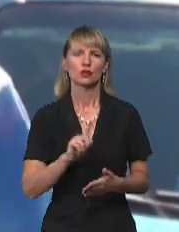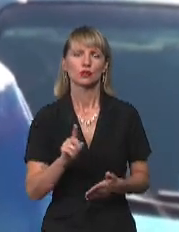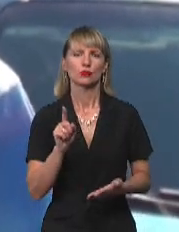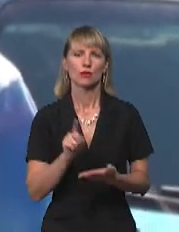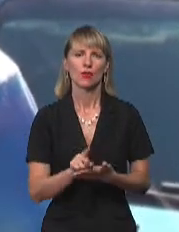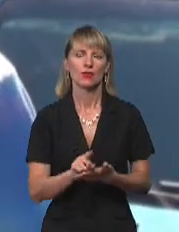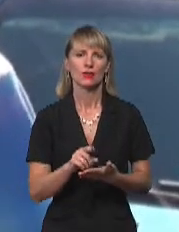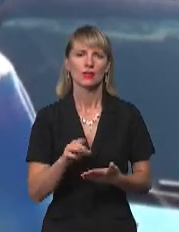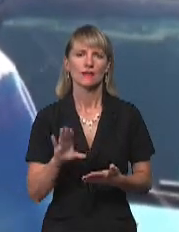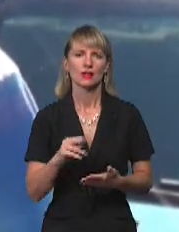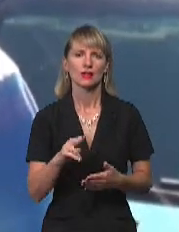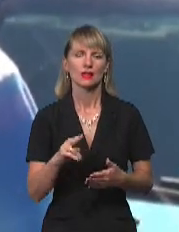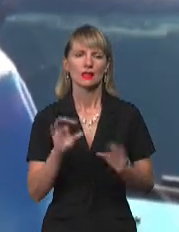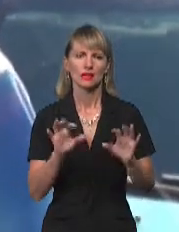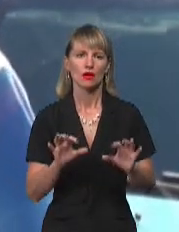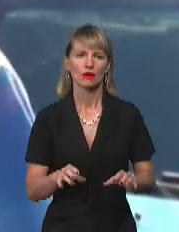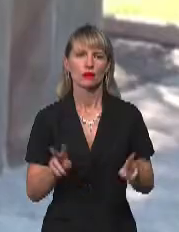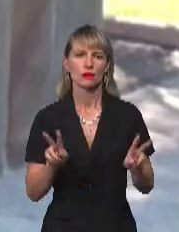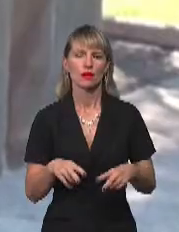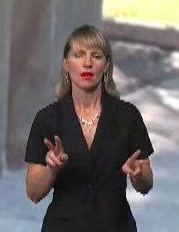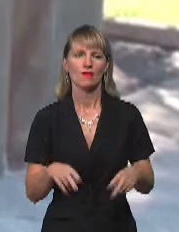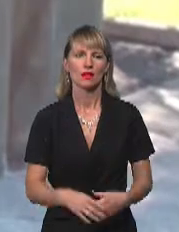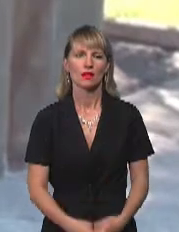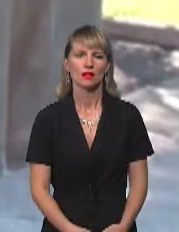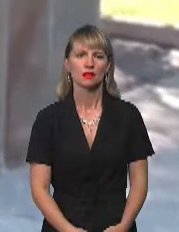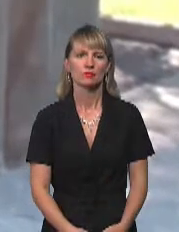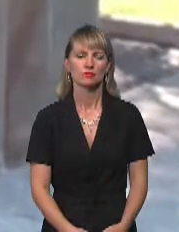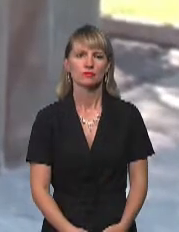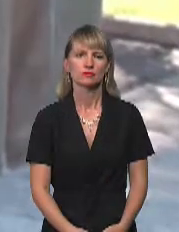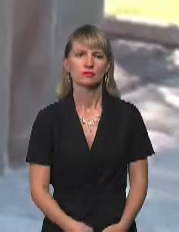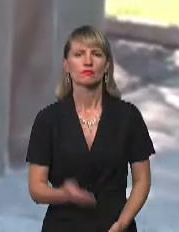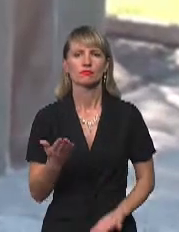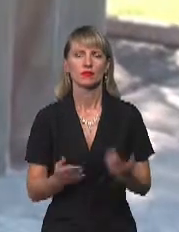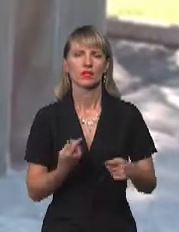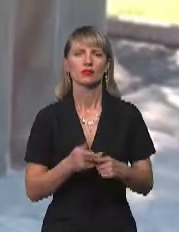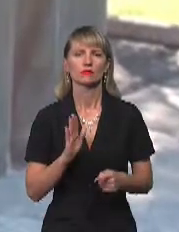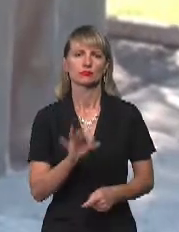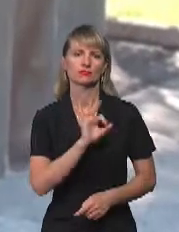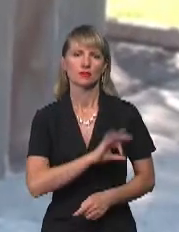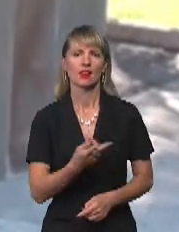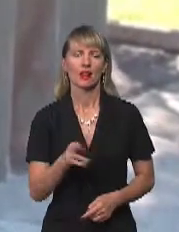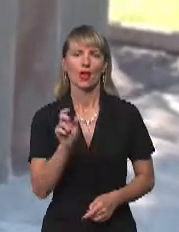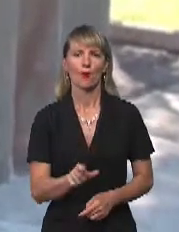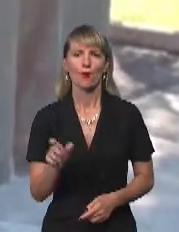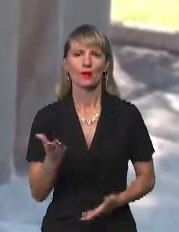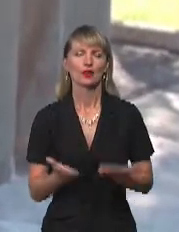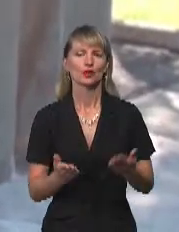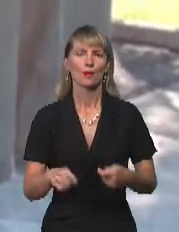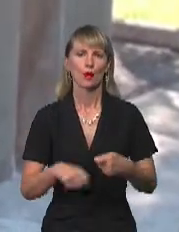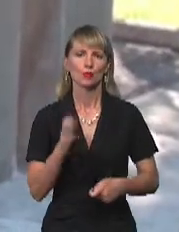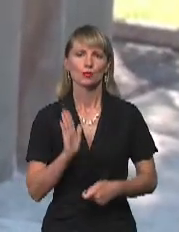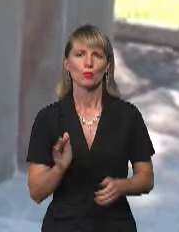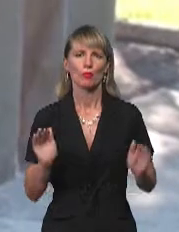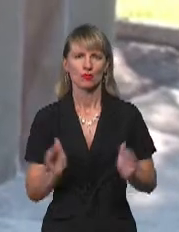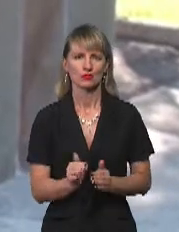повинні від якихось законів та правил відштовховуватись. Якщо це буде на користь для громадян, якщо порушень не буде,